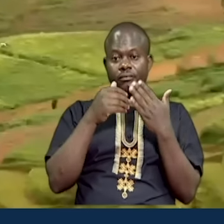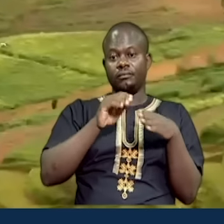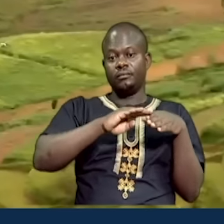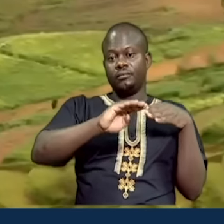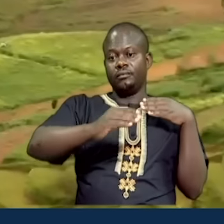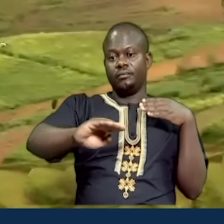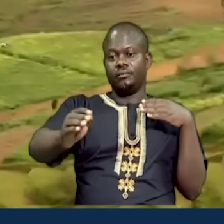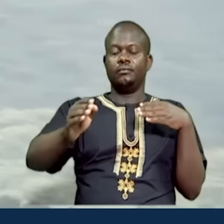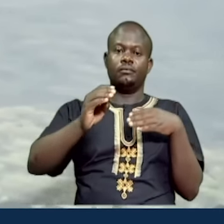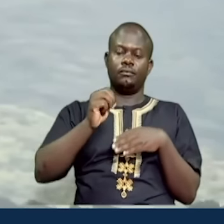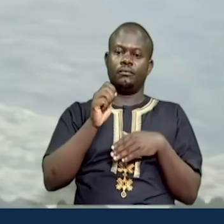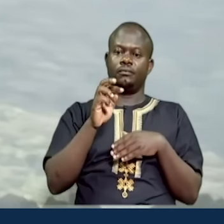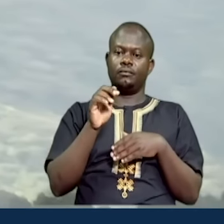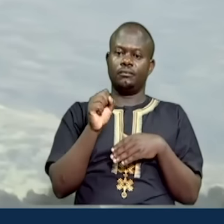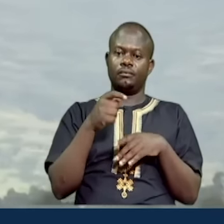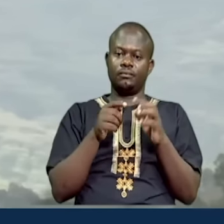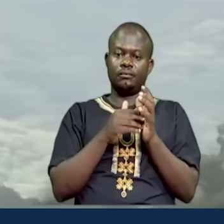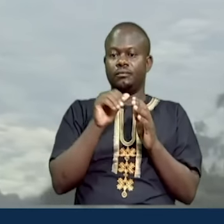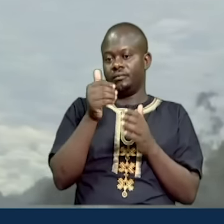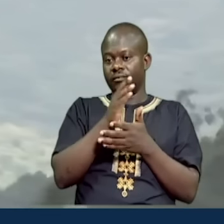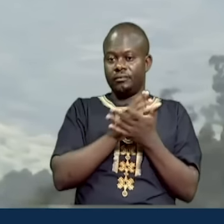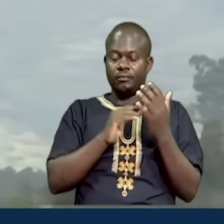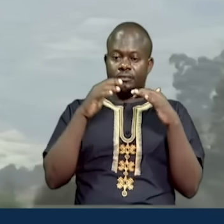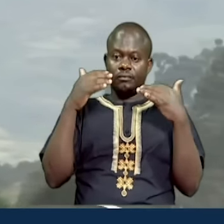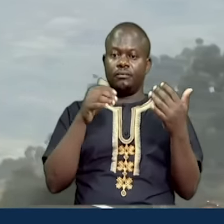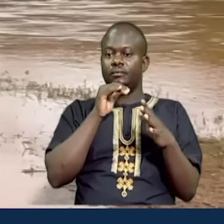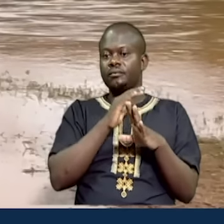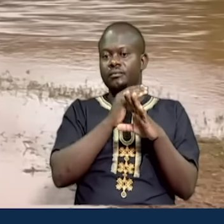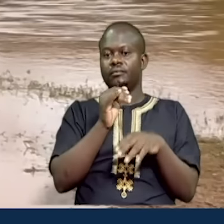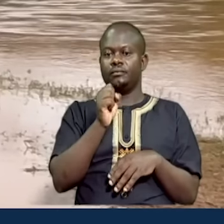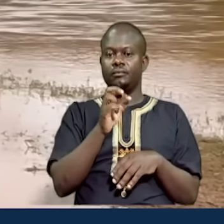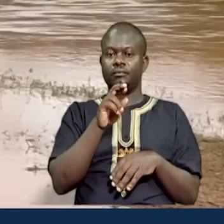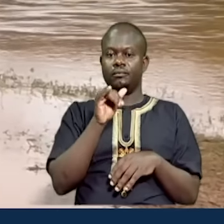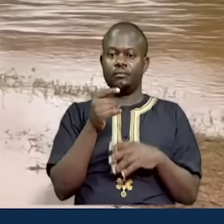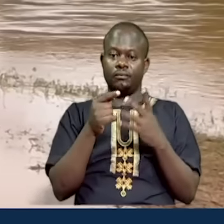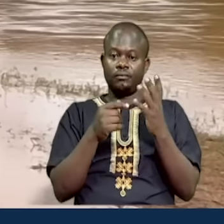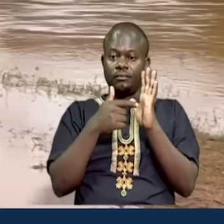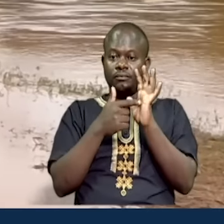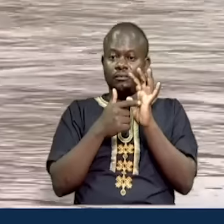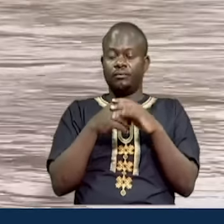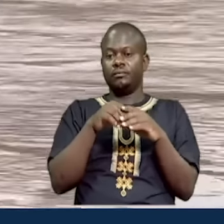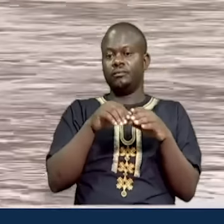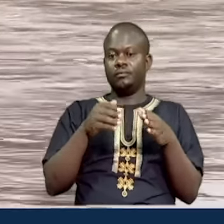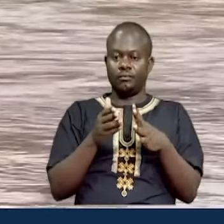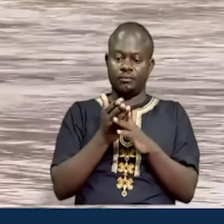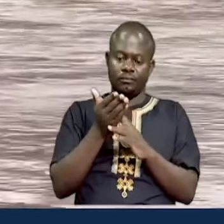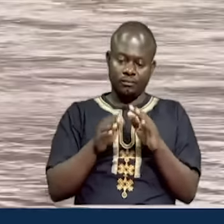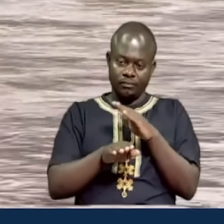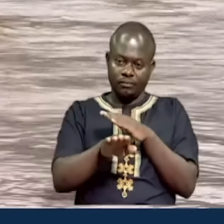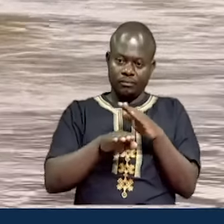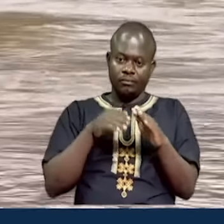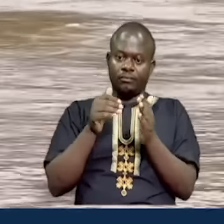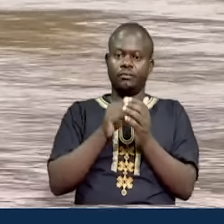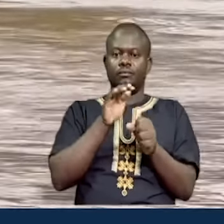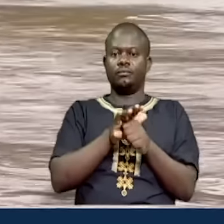imirwanyasuri n'amaterasi, ariko hakaba n'igice kinini cy'imisozi itarwanyijeho isuri. Ibintu bigaragazwa n'imigezi inyura munsi y'iyo misozi,